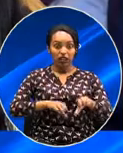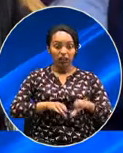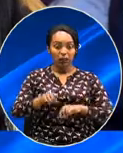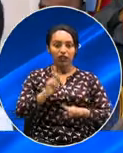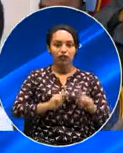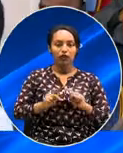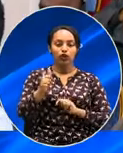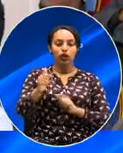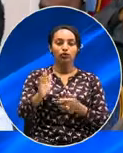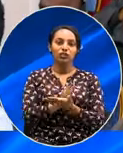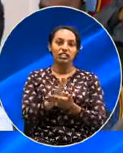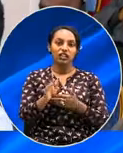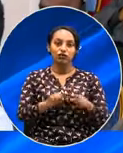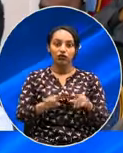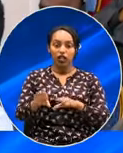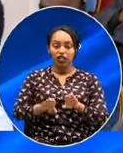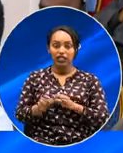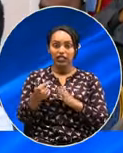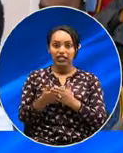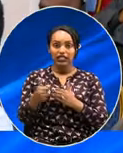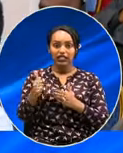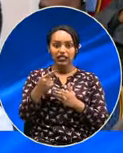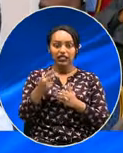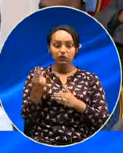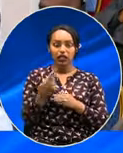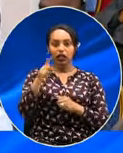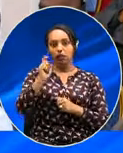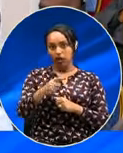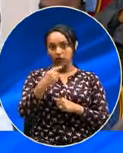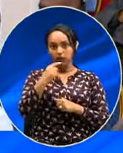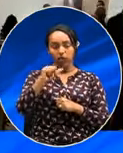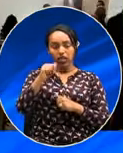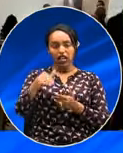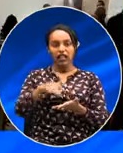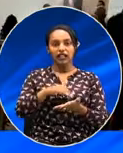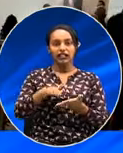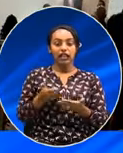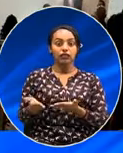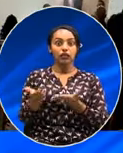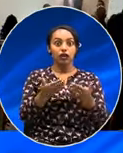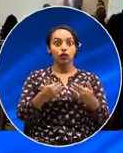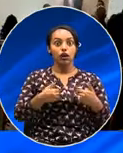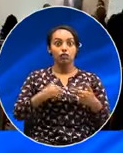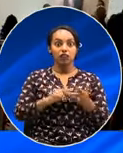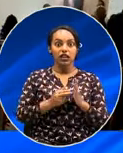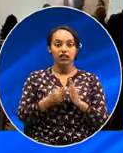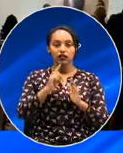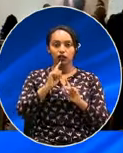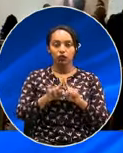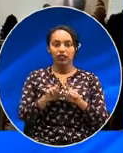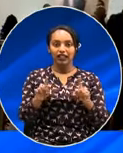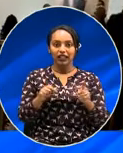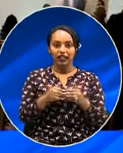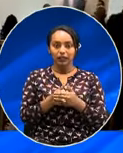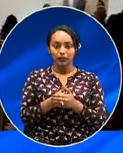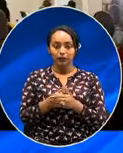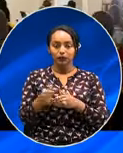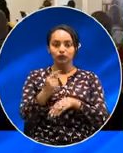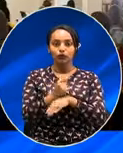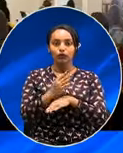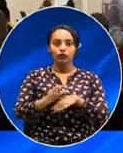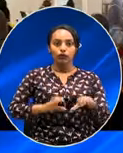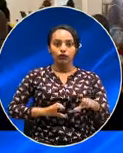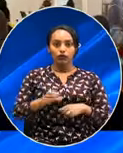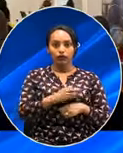ለማድረግ ህብረተሰቡ የራሱን ተሳትፎ እንዲያደርግ እነኚህ ሴቶችን መጠቀም አለበት የሚል ሌላኛ ጥናትም ቀርቧል ማለት ነው። በተለይ